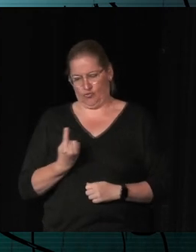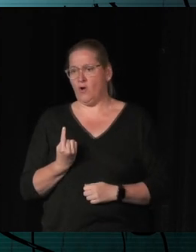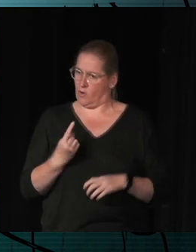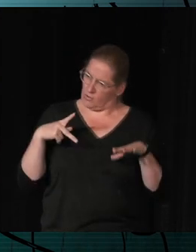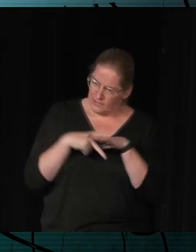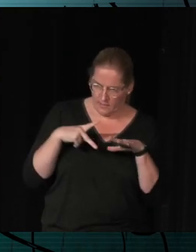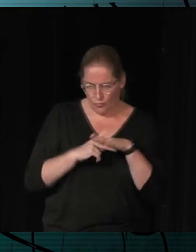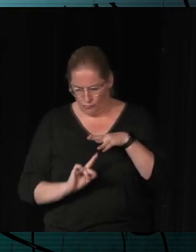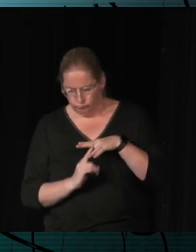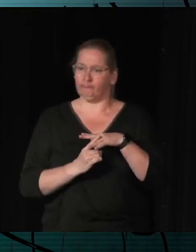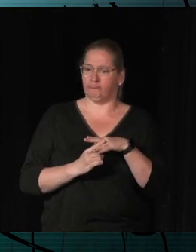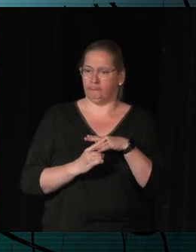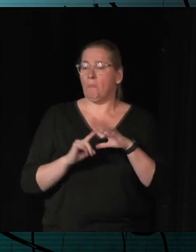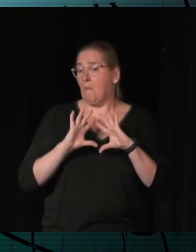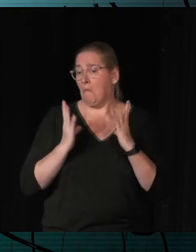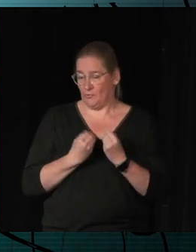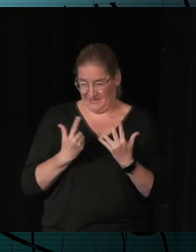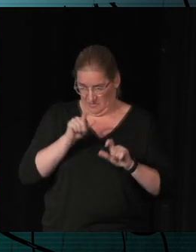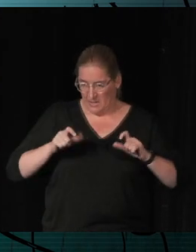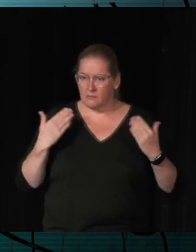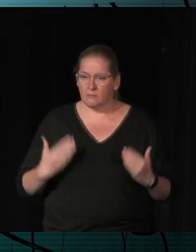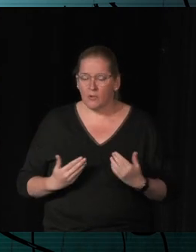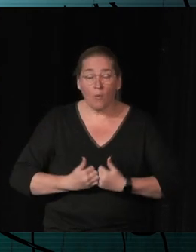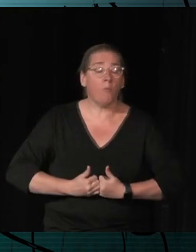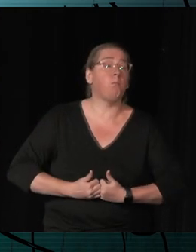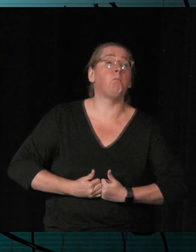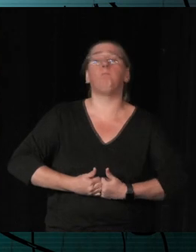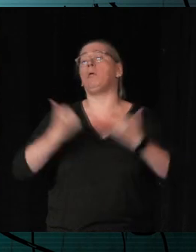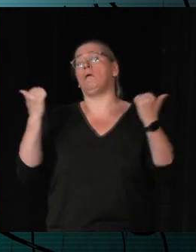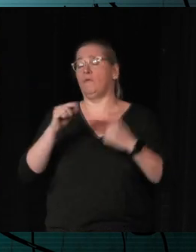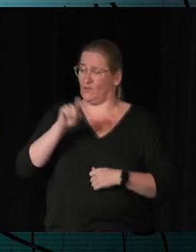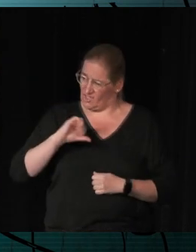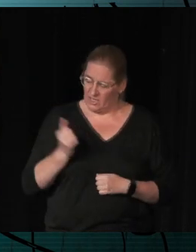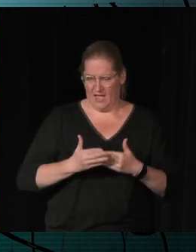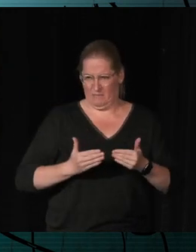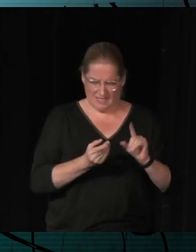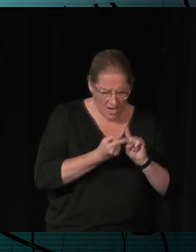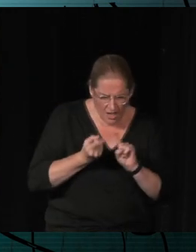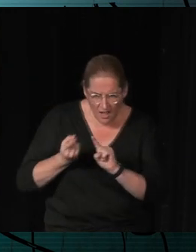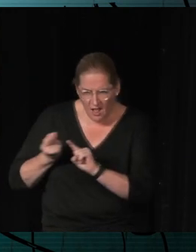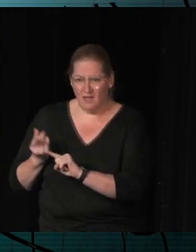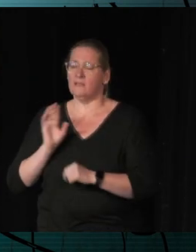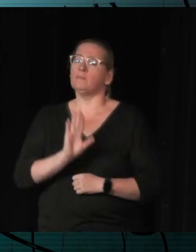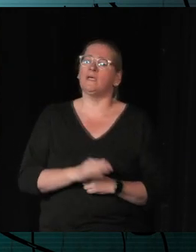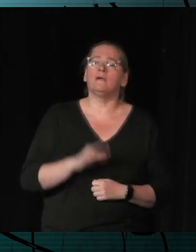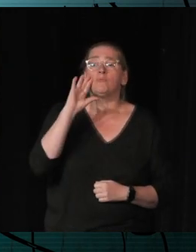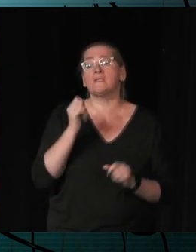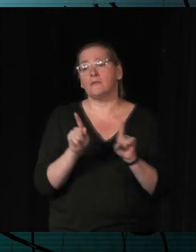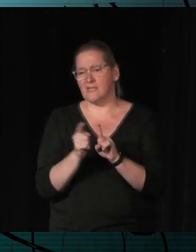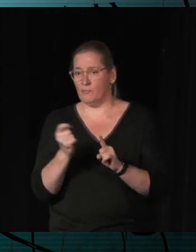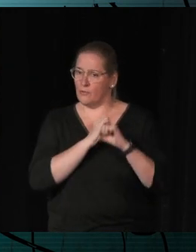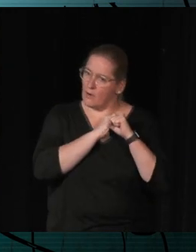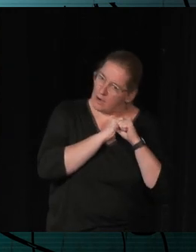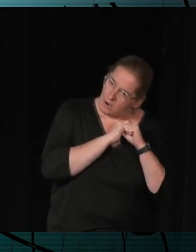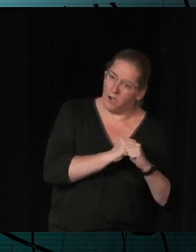le le début euh voilà maintenant c'est ça a plus rien à voir il y a énormément de spécialisation donc et c'est un peu d'ailleurs justement la contrainte aussi c'est que tous